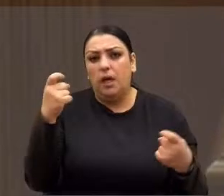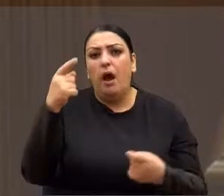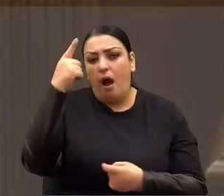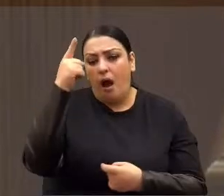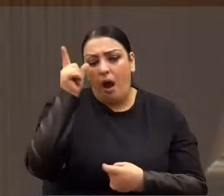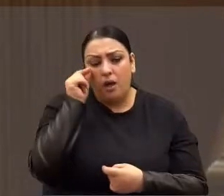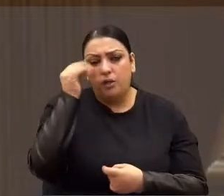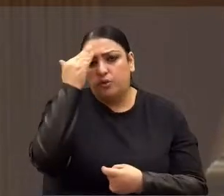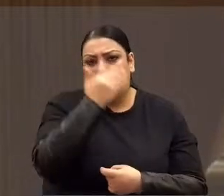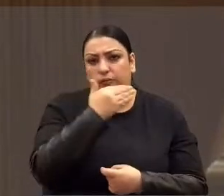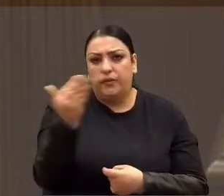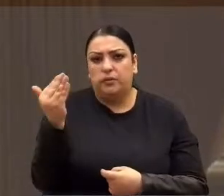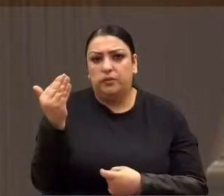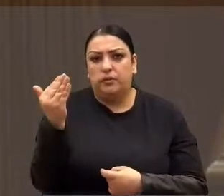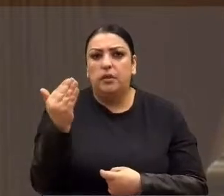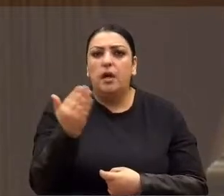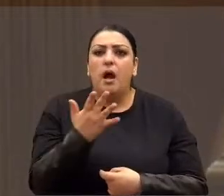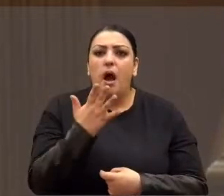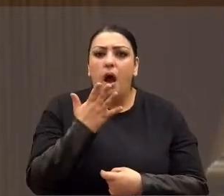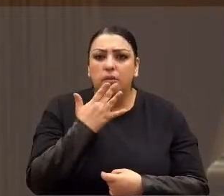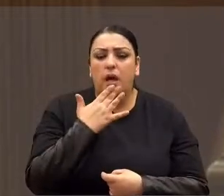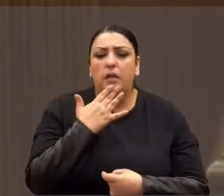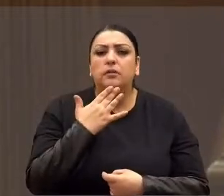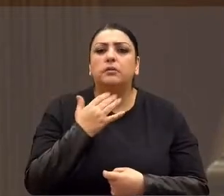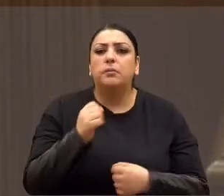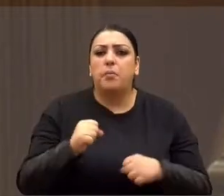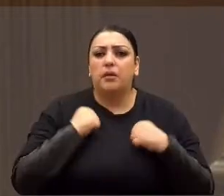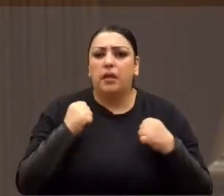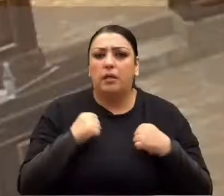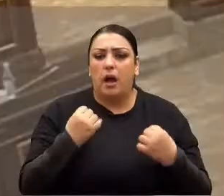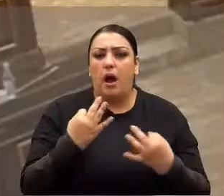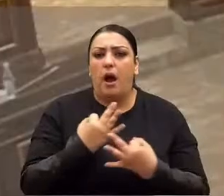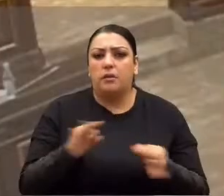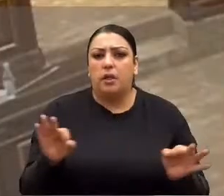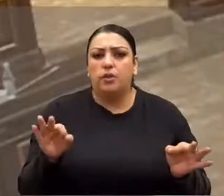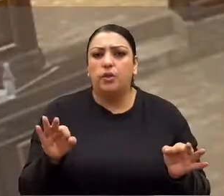ազգային ազատագրական պայքարի նոր փուլի սկիզբը։ Շնորհակալ